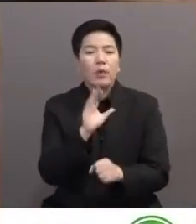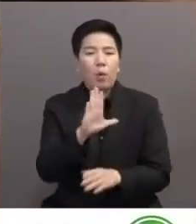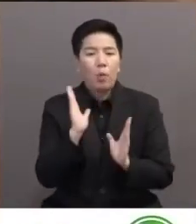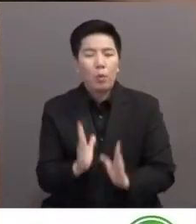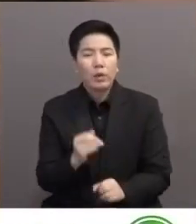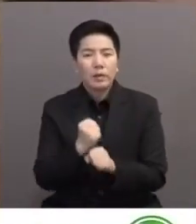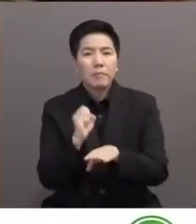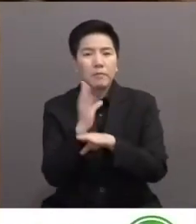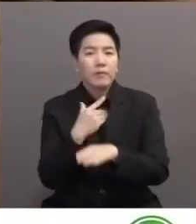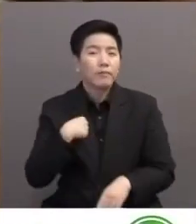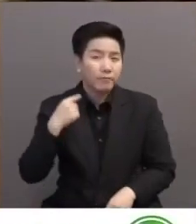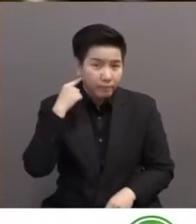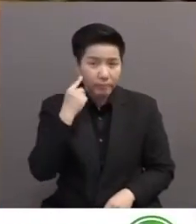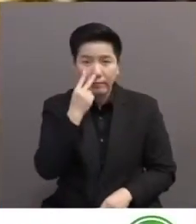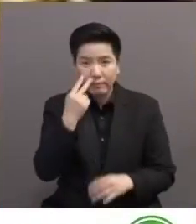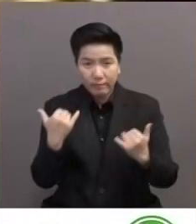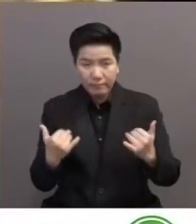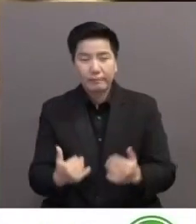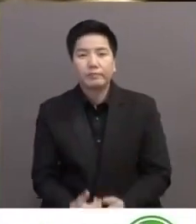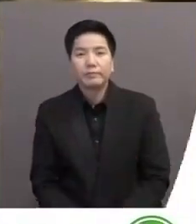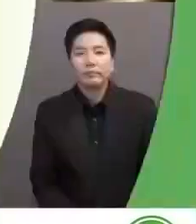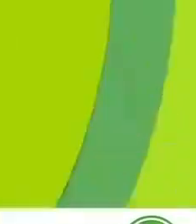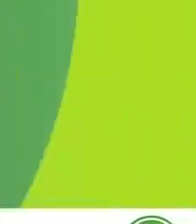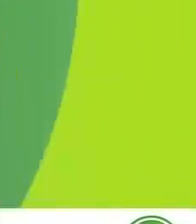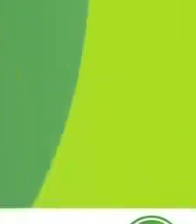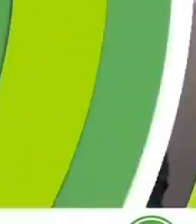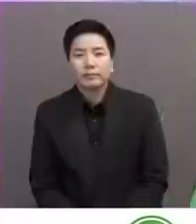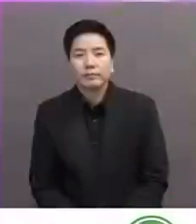ยเดี๋ยวลองไปดูคลิปนี้กันฮะ